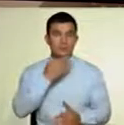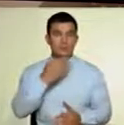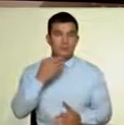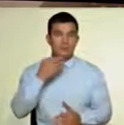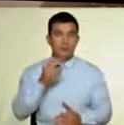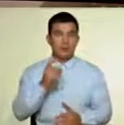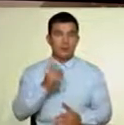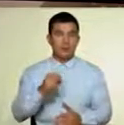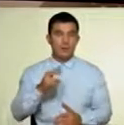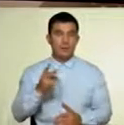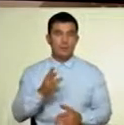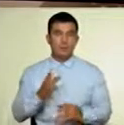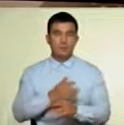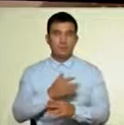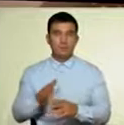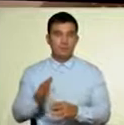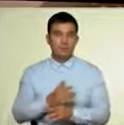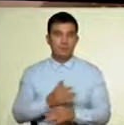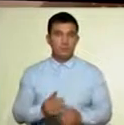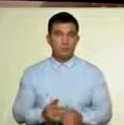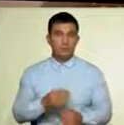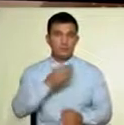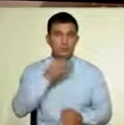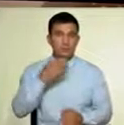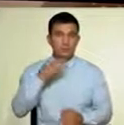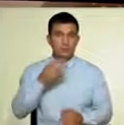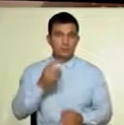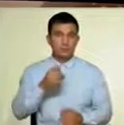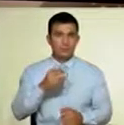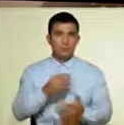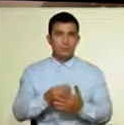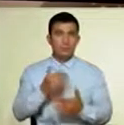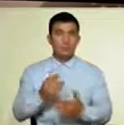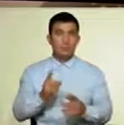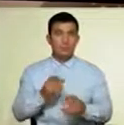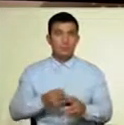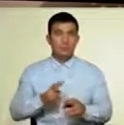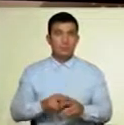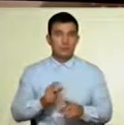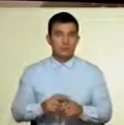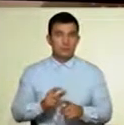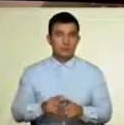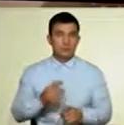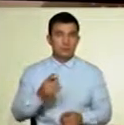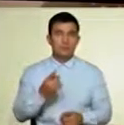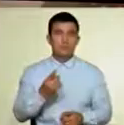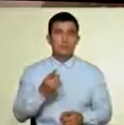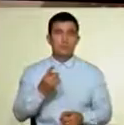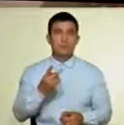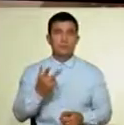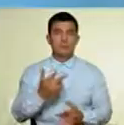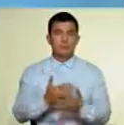hadlarni ajratib olishimiz kerak. Ko'p had degani nima degani? Demek bir nechta